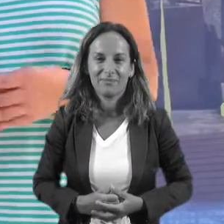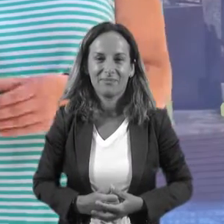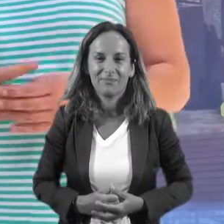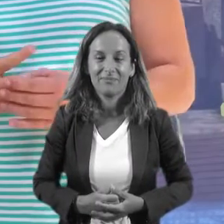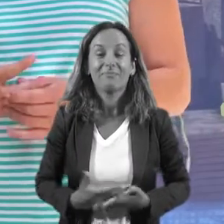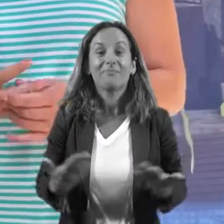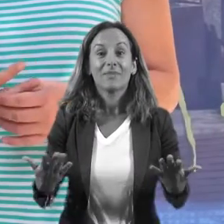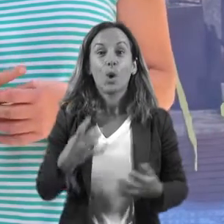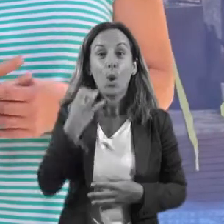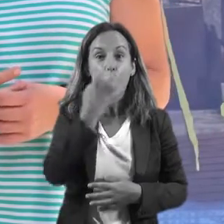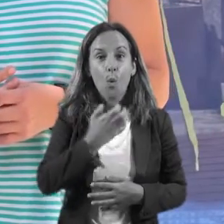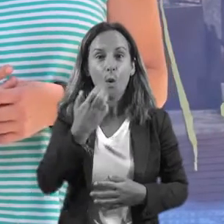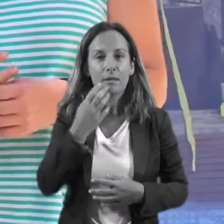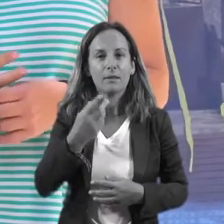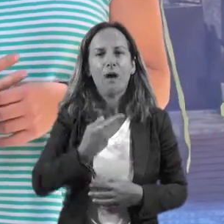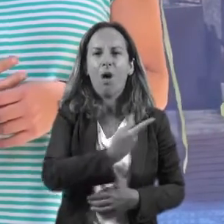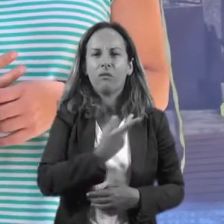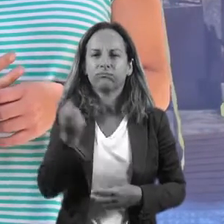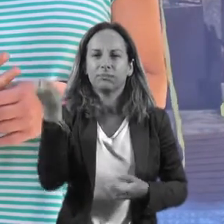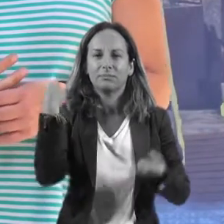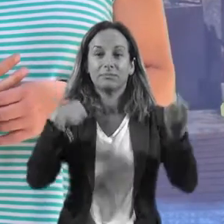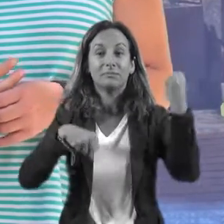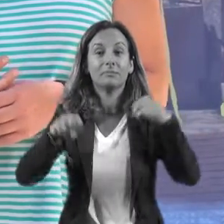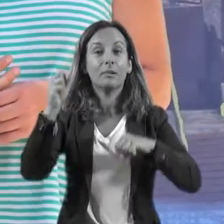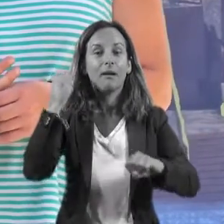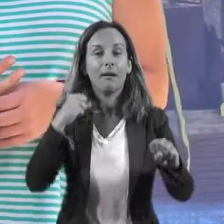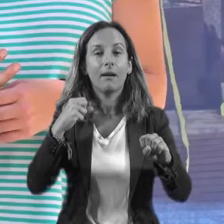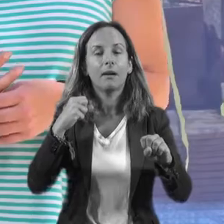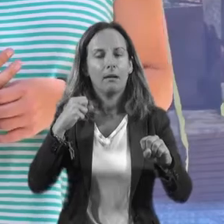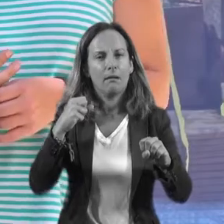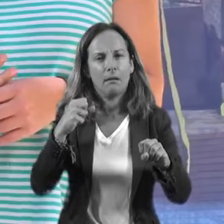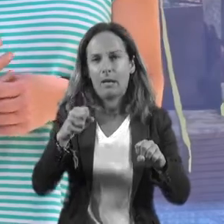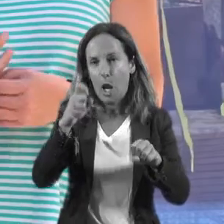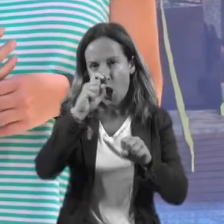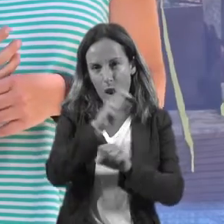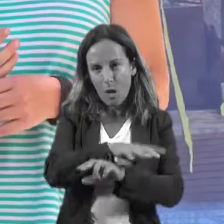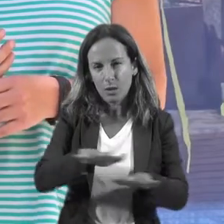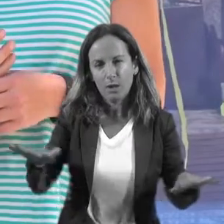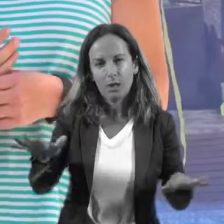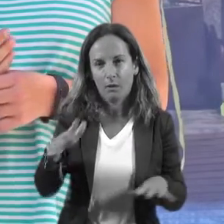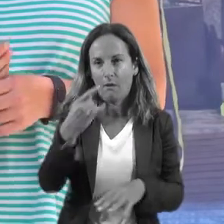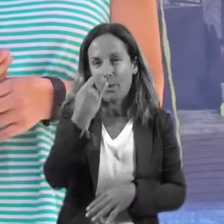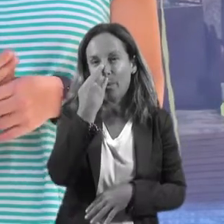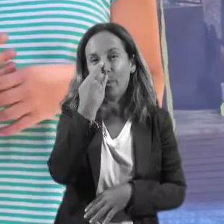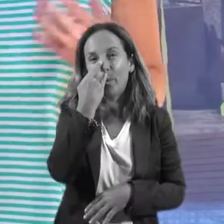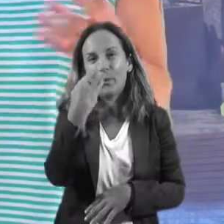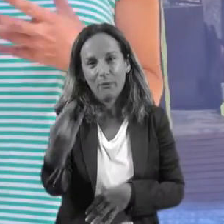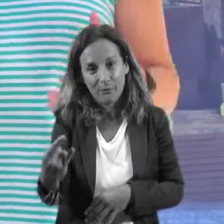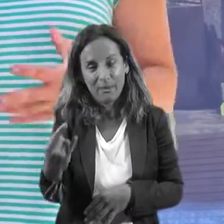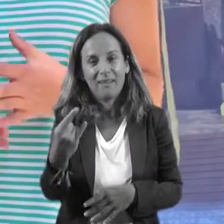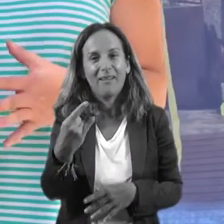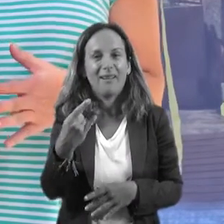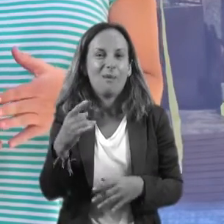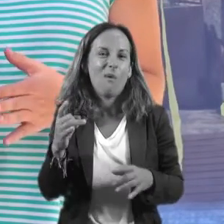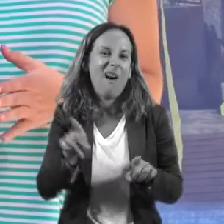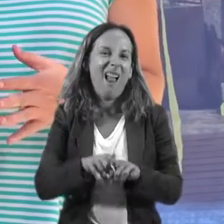personificar qualque personatge sempre va bé, perquè els nens encara tenen aquesta part de la màgia i de la il·lusió, i